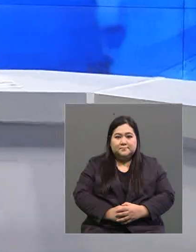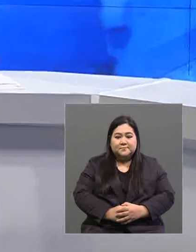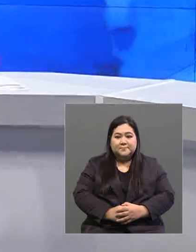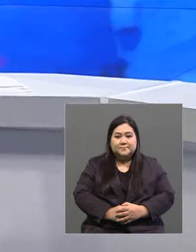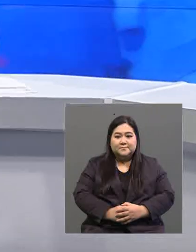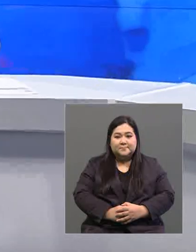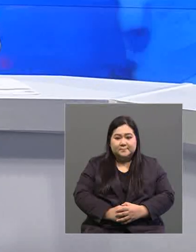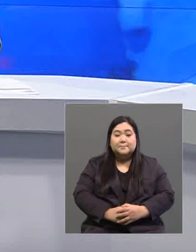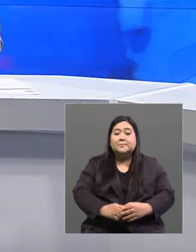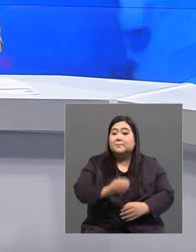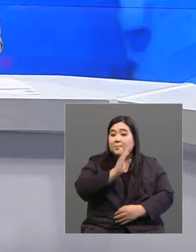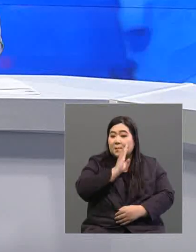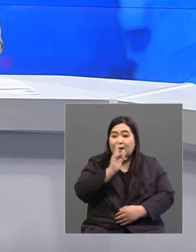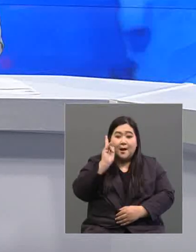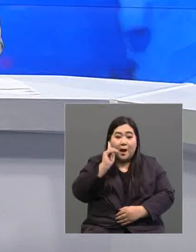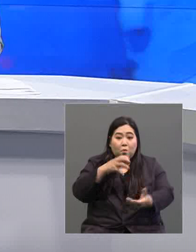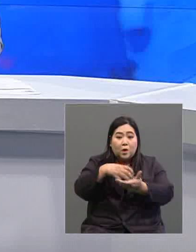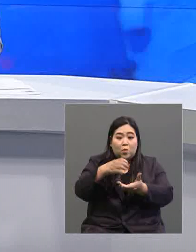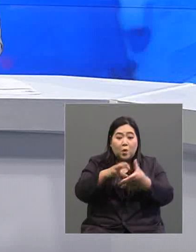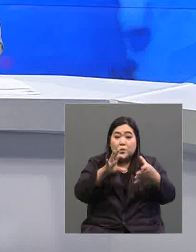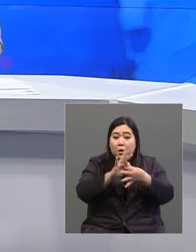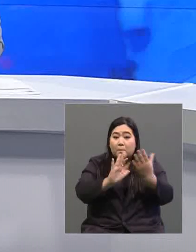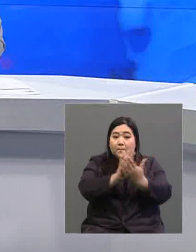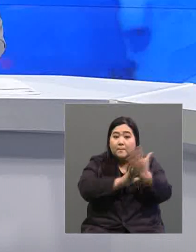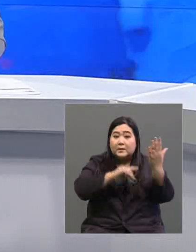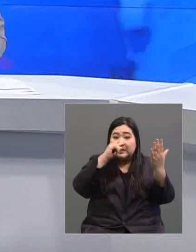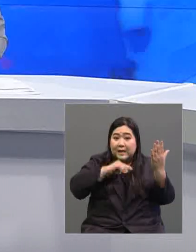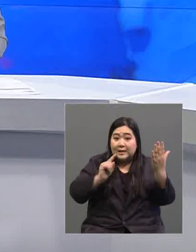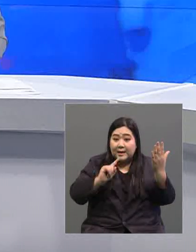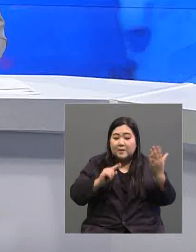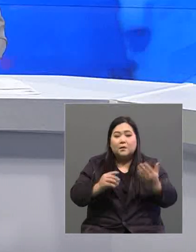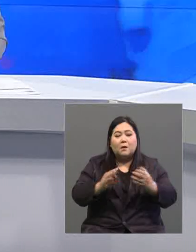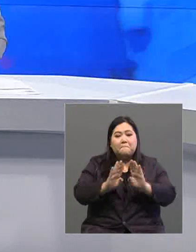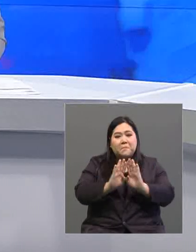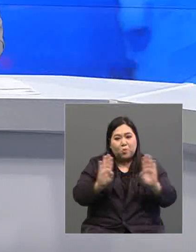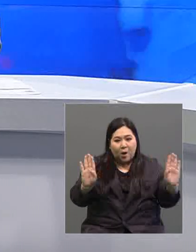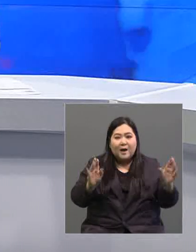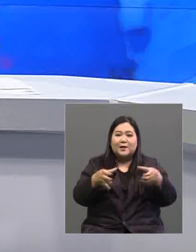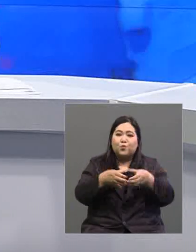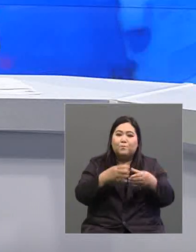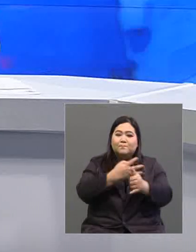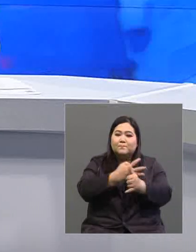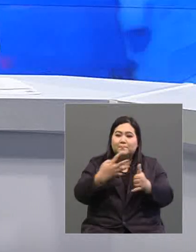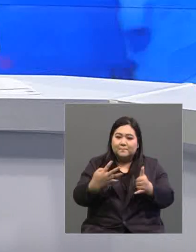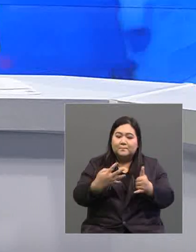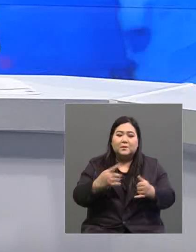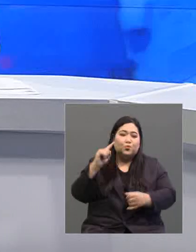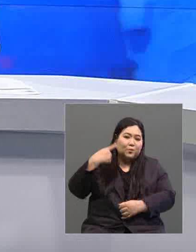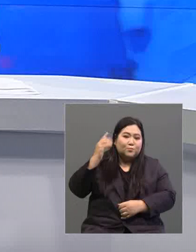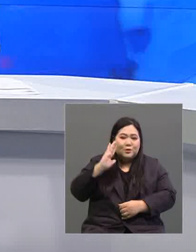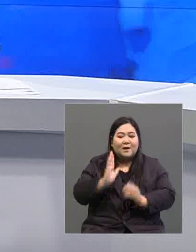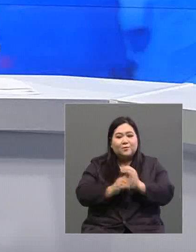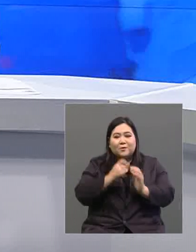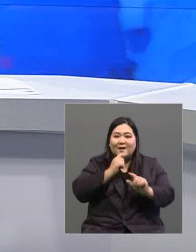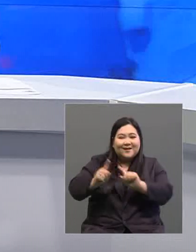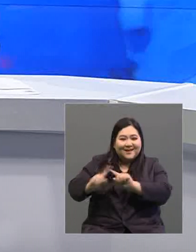คุณผู้ชมค่ะถ้าพูดถึงในบ้านเราประเทศไทยเค่อนข้างที่จะเปิดกว้างทีเดียวเกี่ยวกับเรื่องของกลุ่มที่มีความหลากหลายทาง